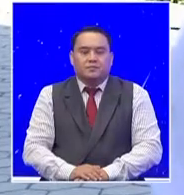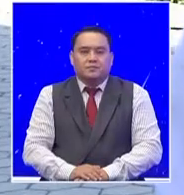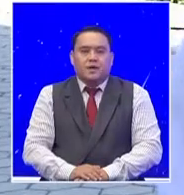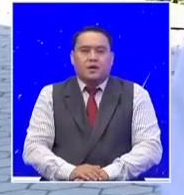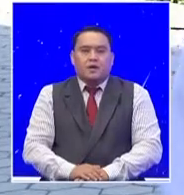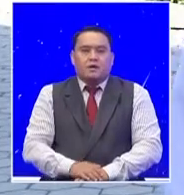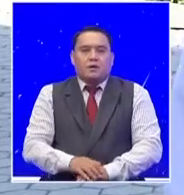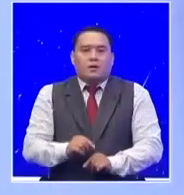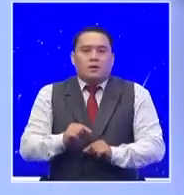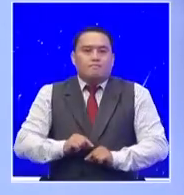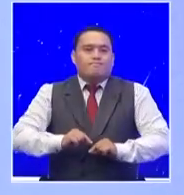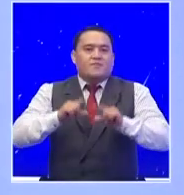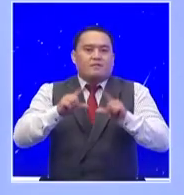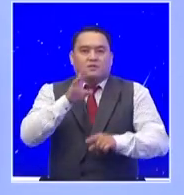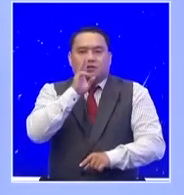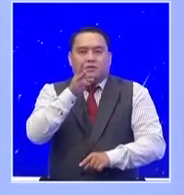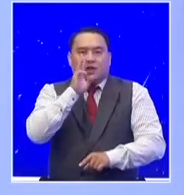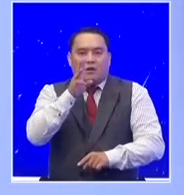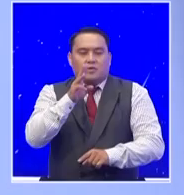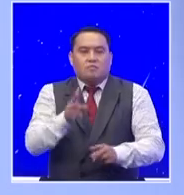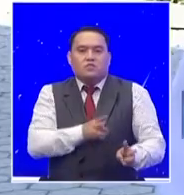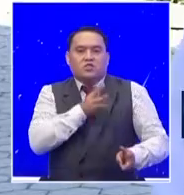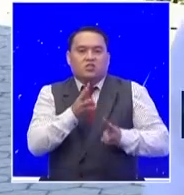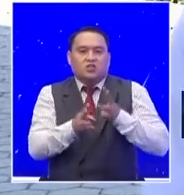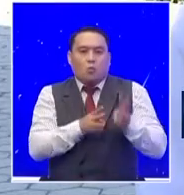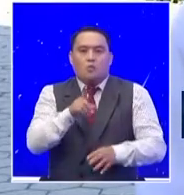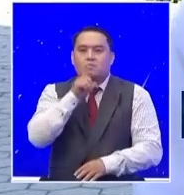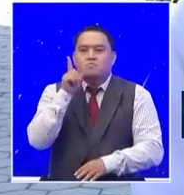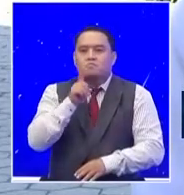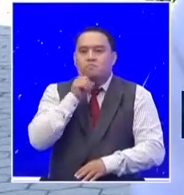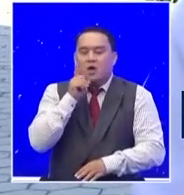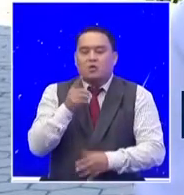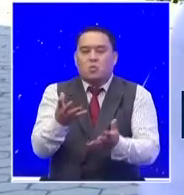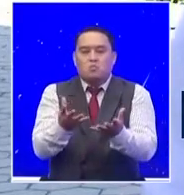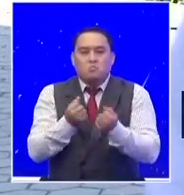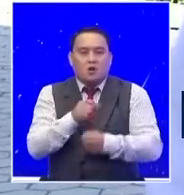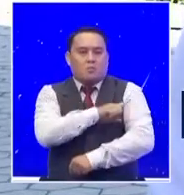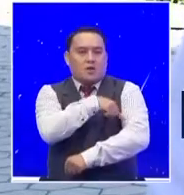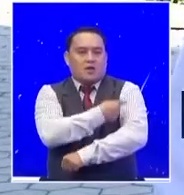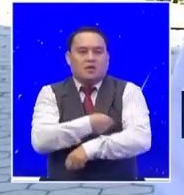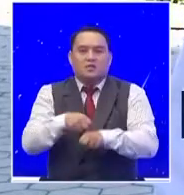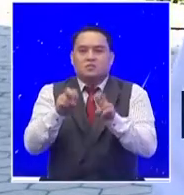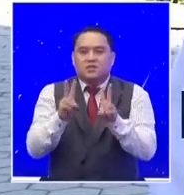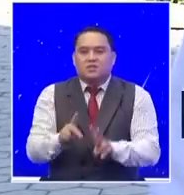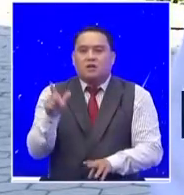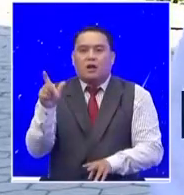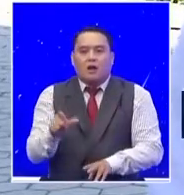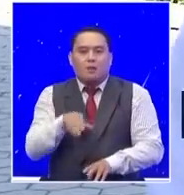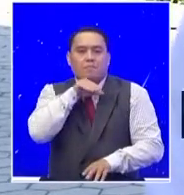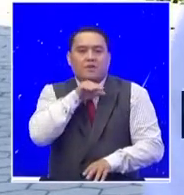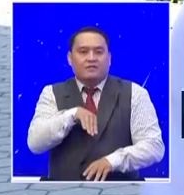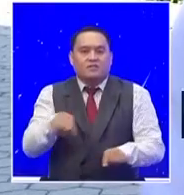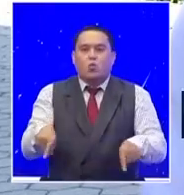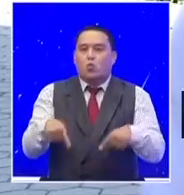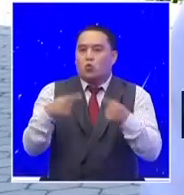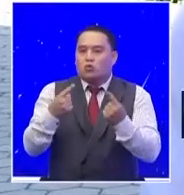Повышение заработной платы и создание условий – большой стимул, особенно для молодых. Мотивация получать медицинские специальности и повышать квалификацию. От